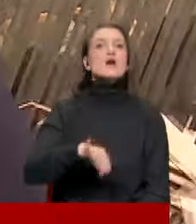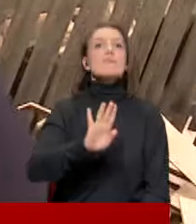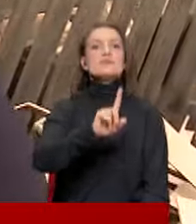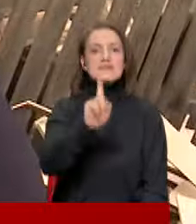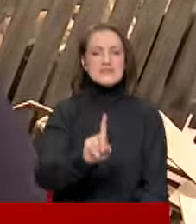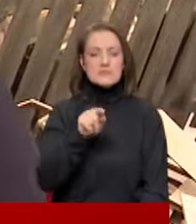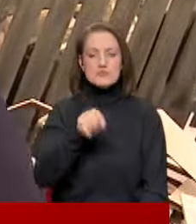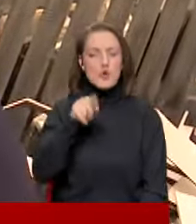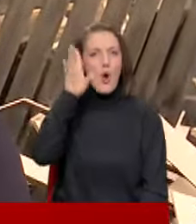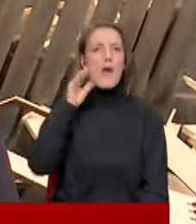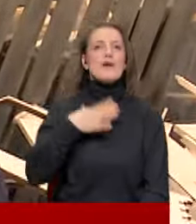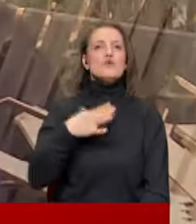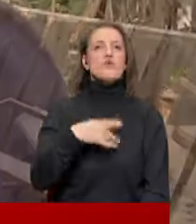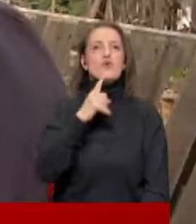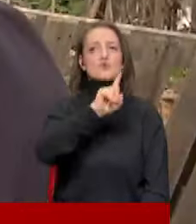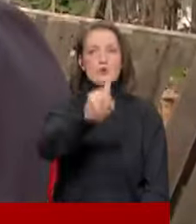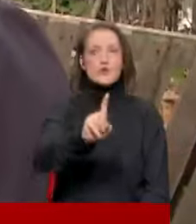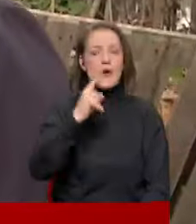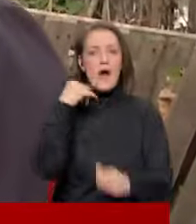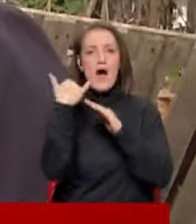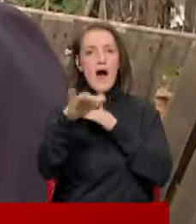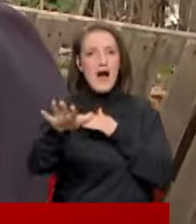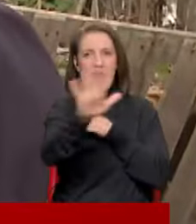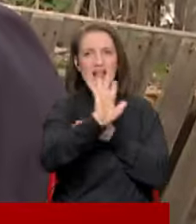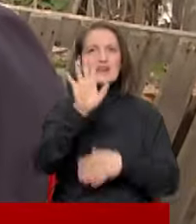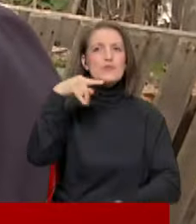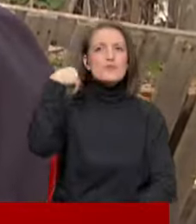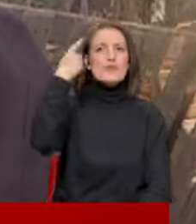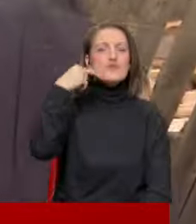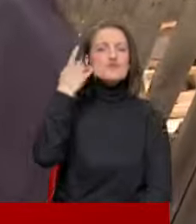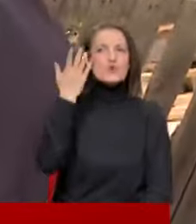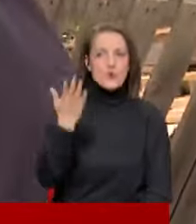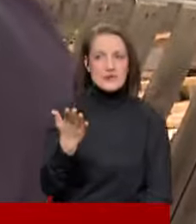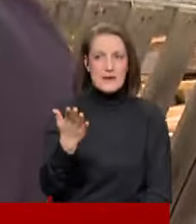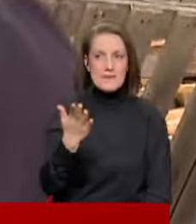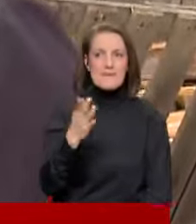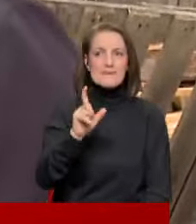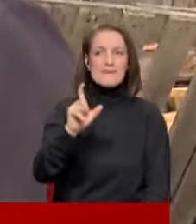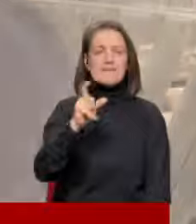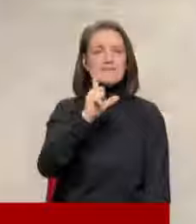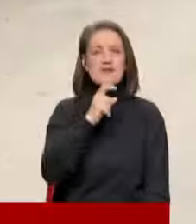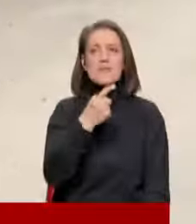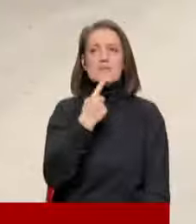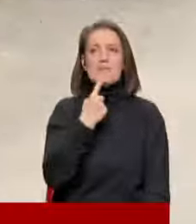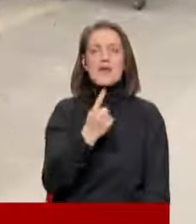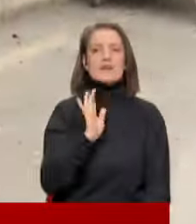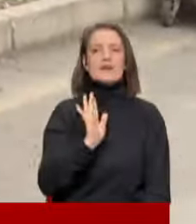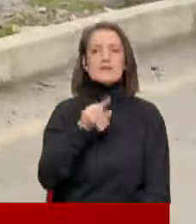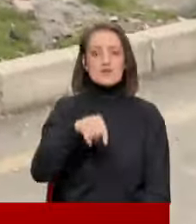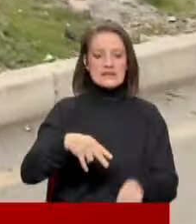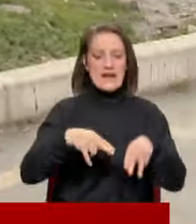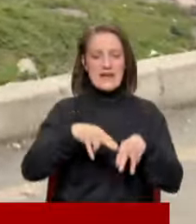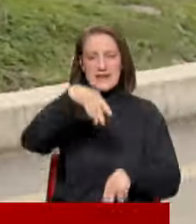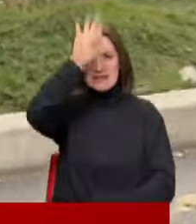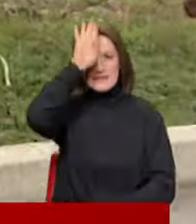mısınız biz dedim Bunu öğrenmek istiyoruz Halk ne düşünüyorsa dedi Aslında cevabı veriyor Orada Burası Kanal İstanbul